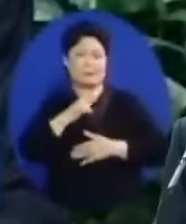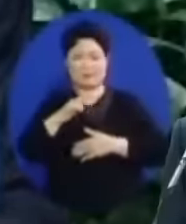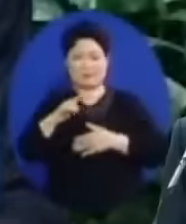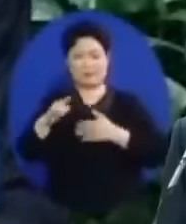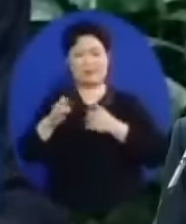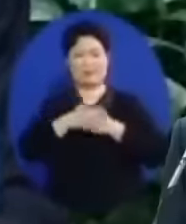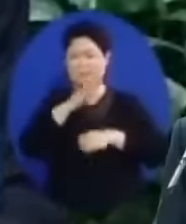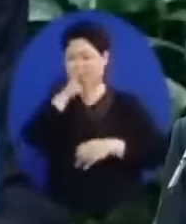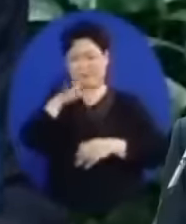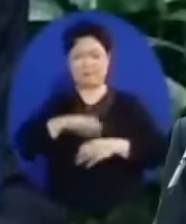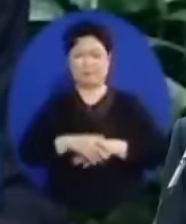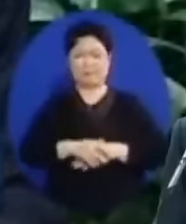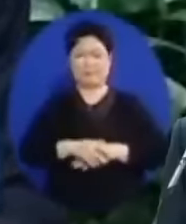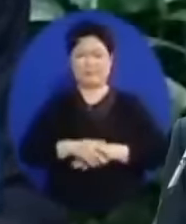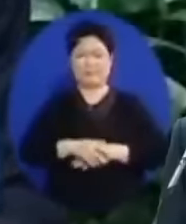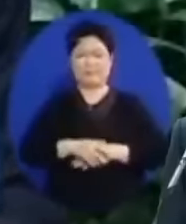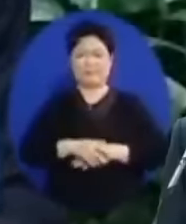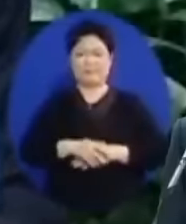없는 것입니다.